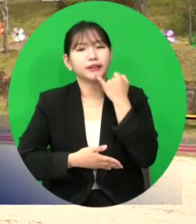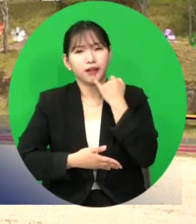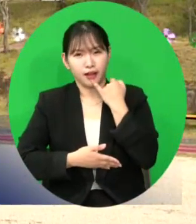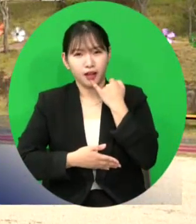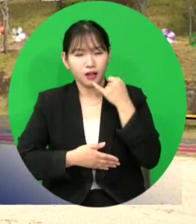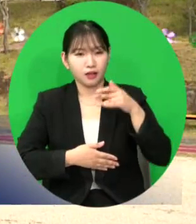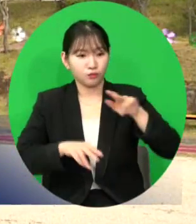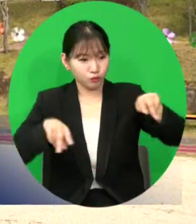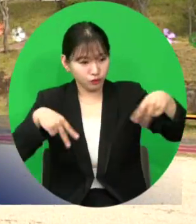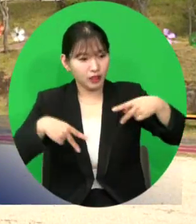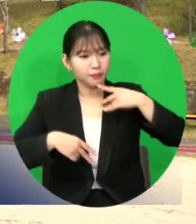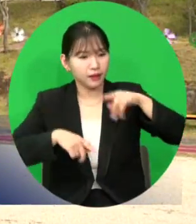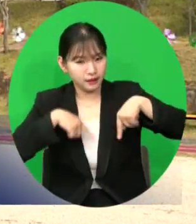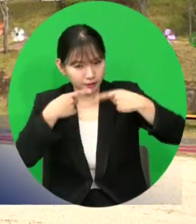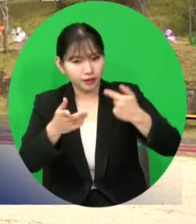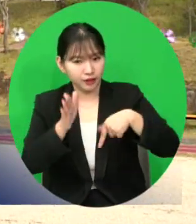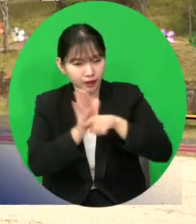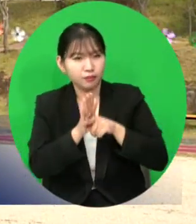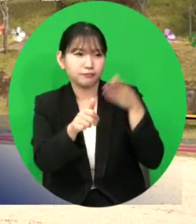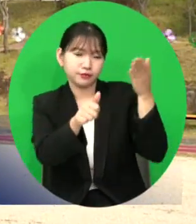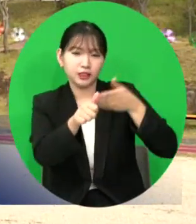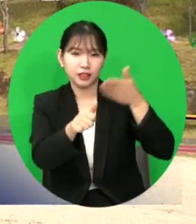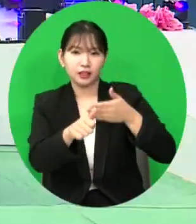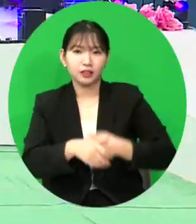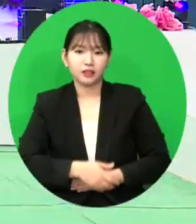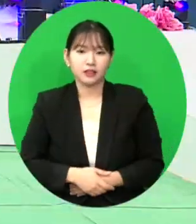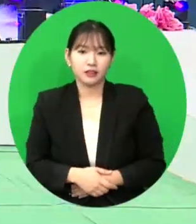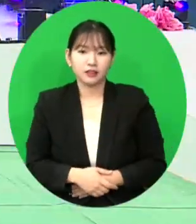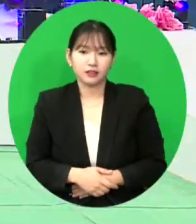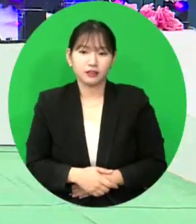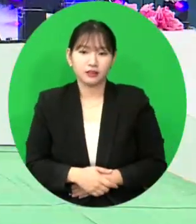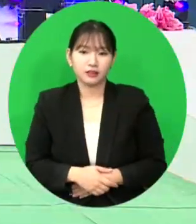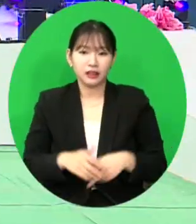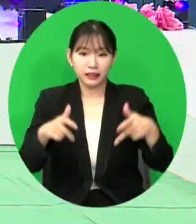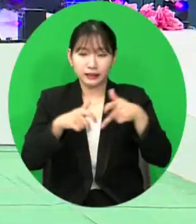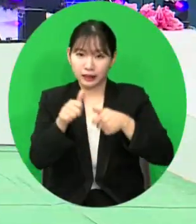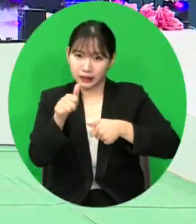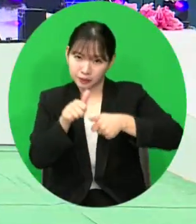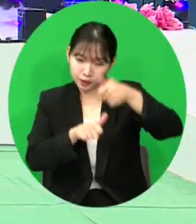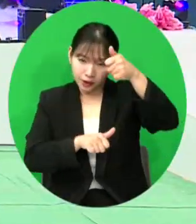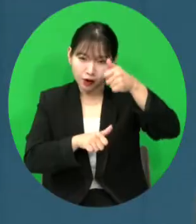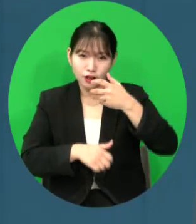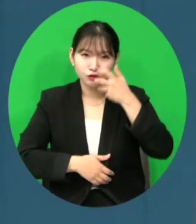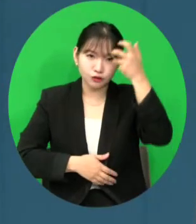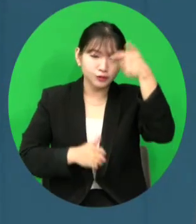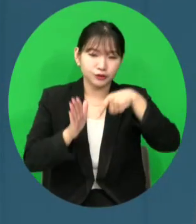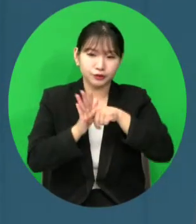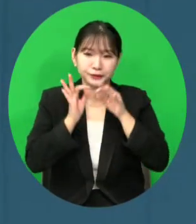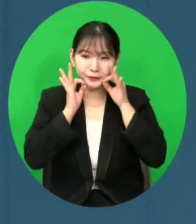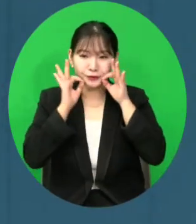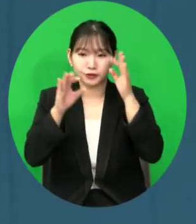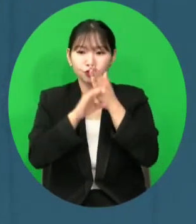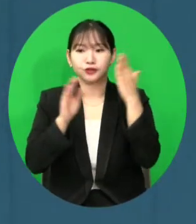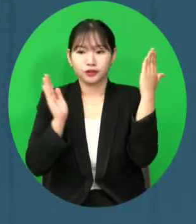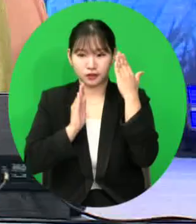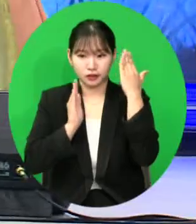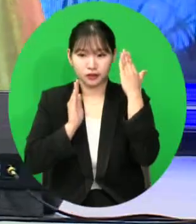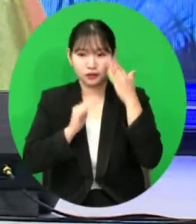괜찮으니까 무대에만 올라갈 수 있게 해달라. 장애를 극복하고 꿈을 향해 나아가고 있는